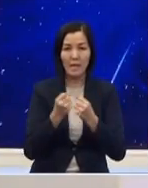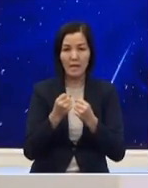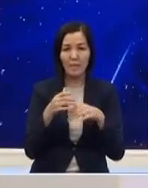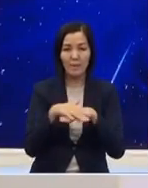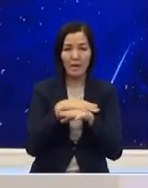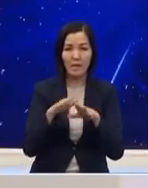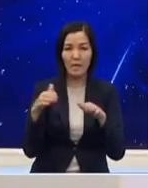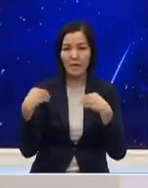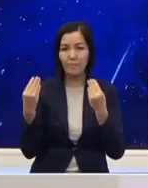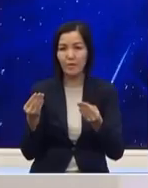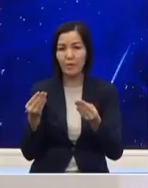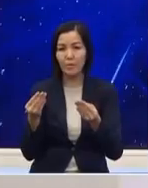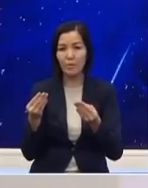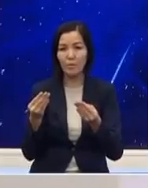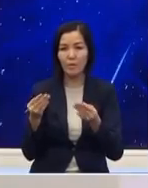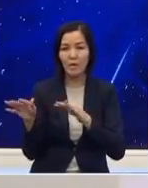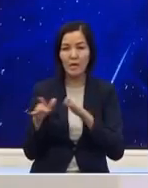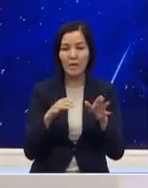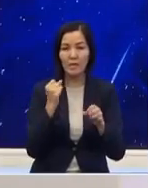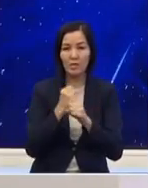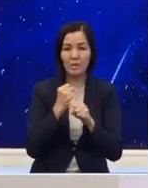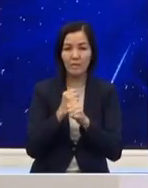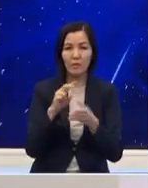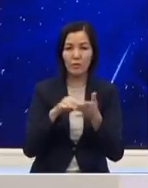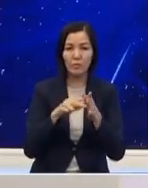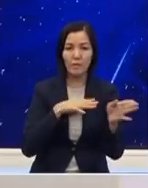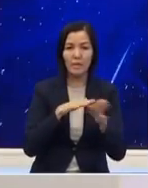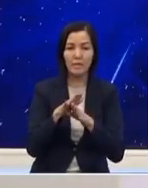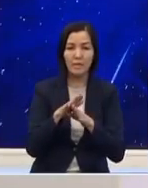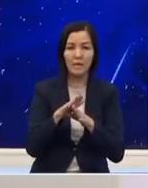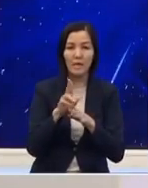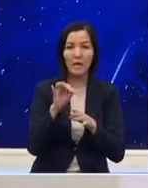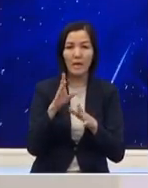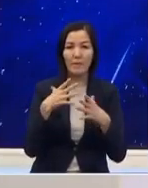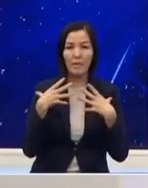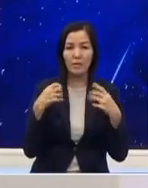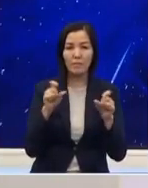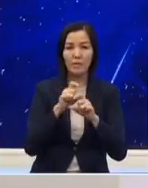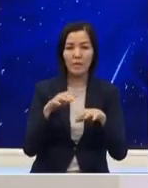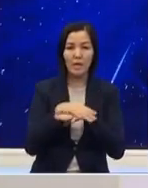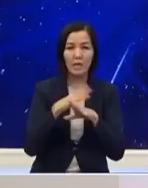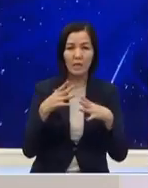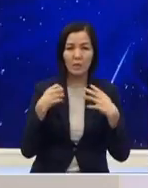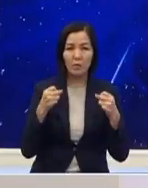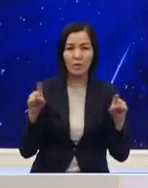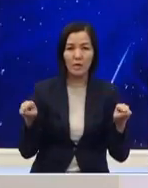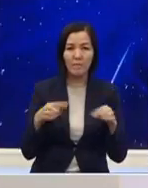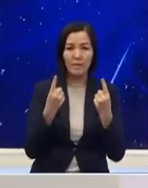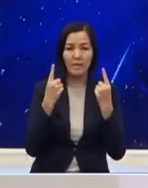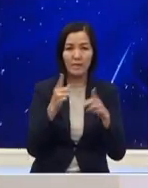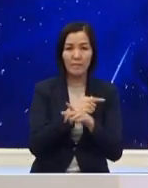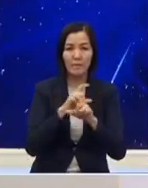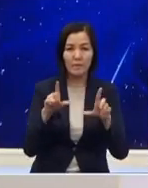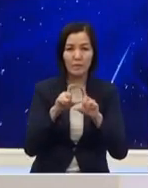халық игілігіне жарату жолында қарекет жасап жатырмын. Жоспары іске асса, Қапал шипажайы халық саулығын қалпына келтіретін ірі